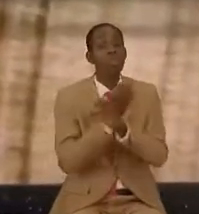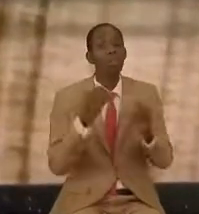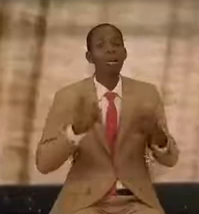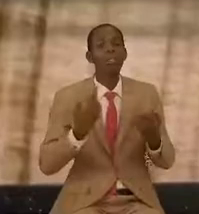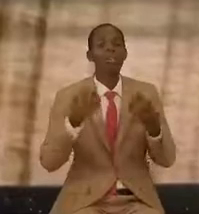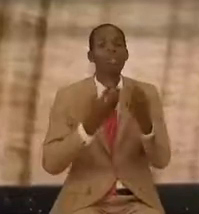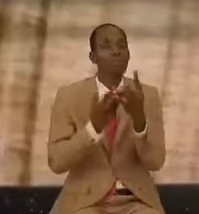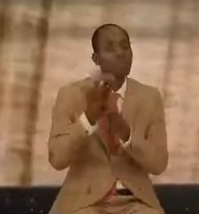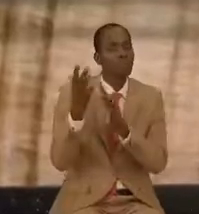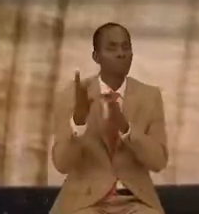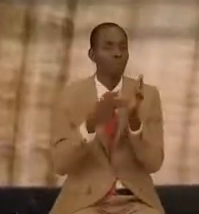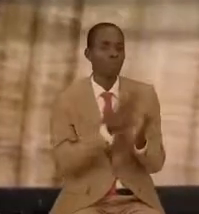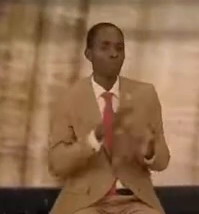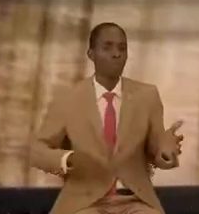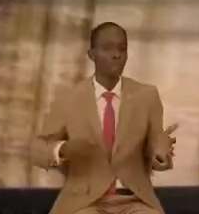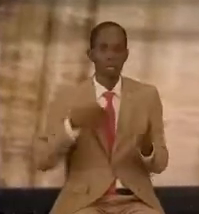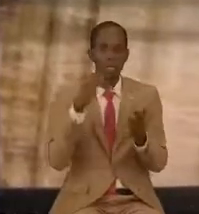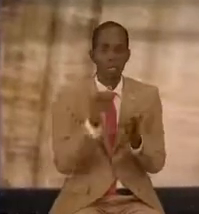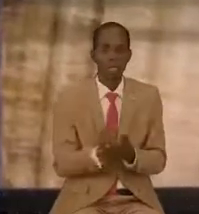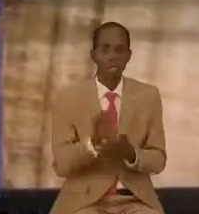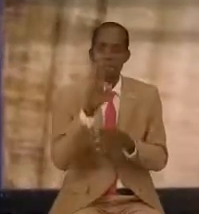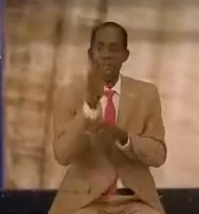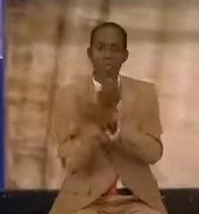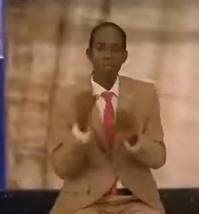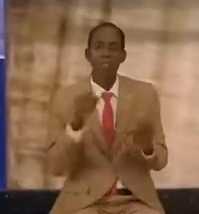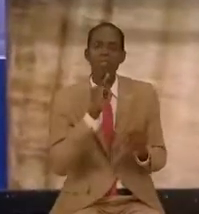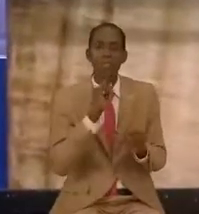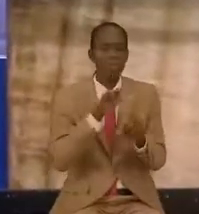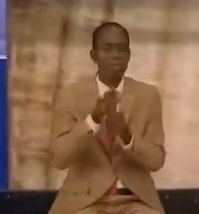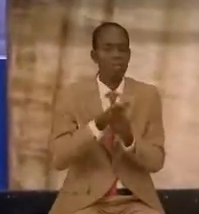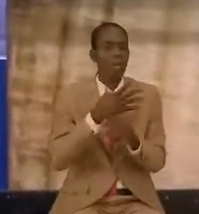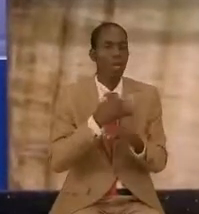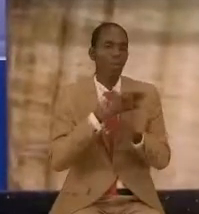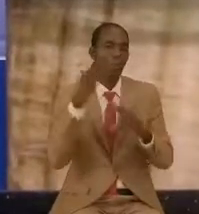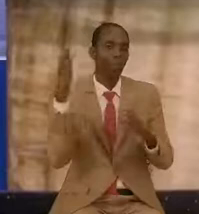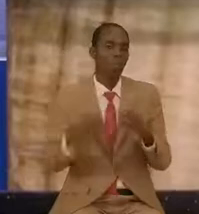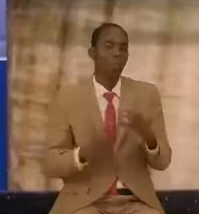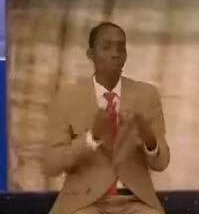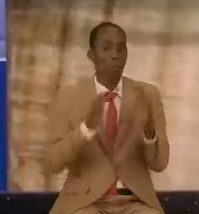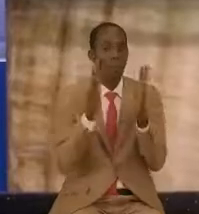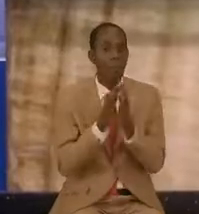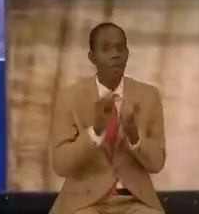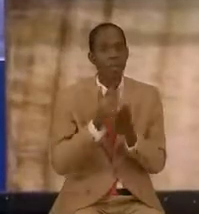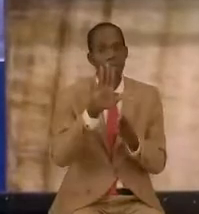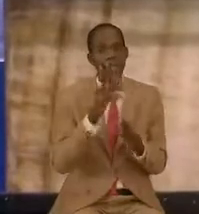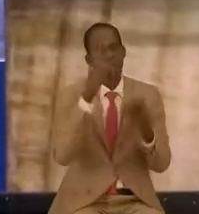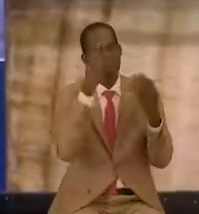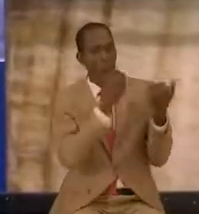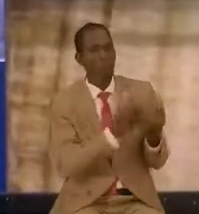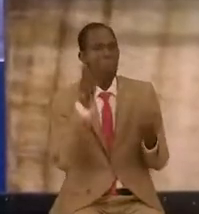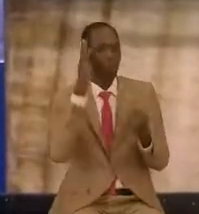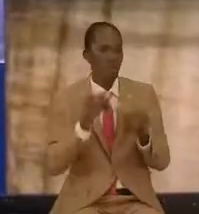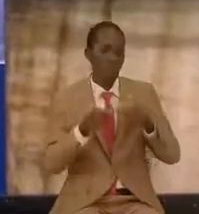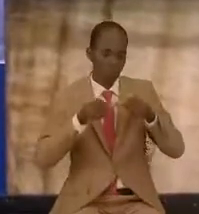La rédemption vient par Jésus-Christ et la rédemption est au complet. Cela suffit. Je prie que votre